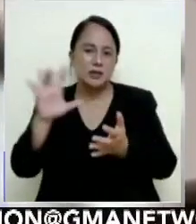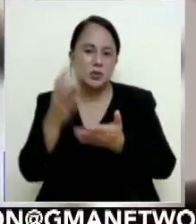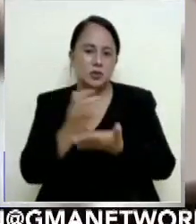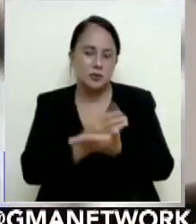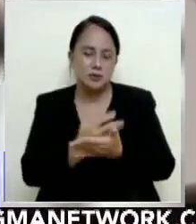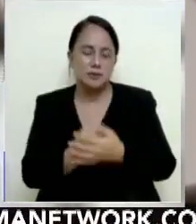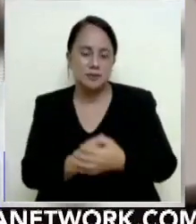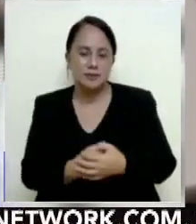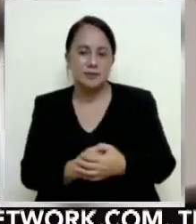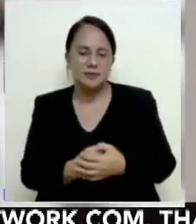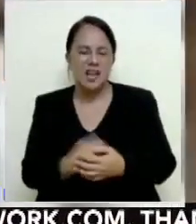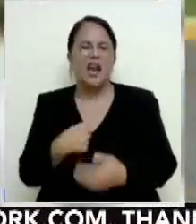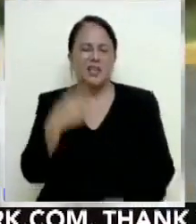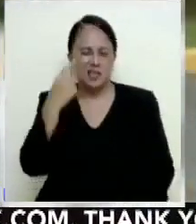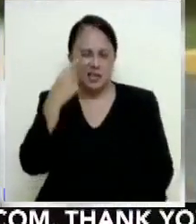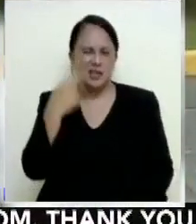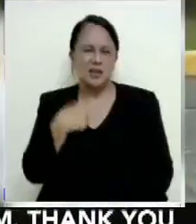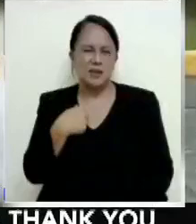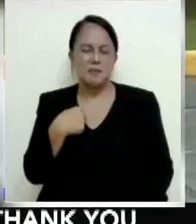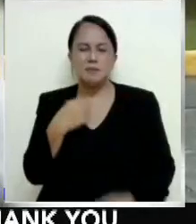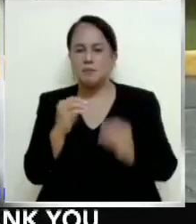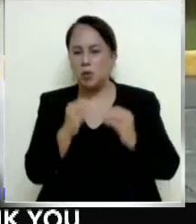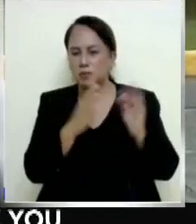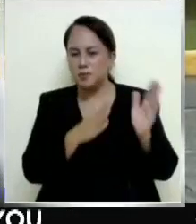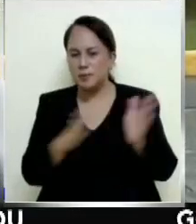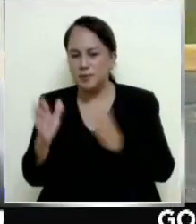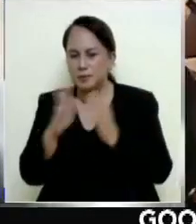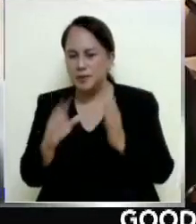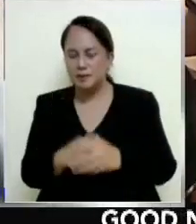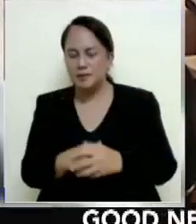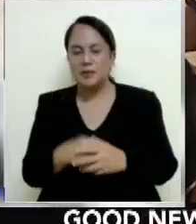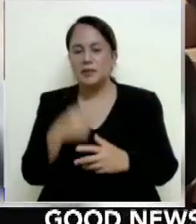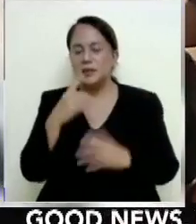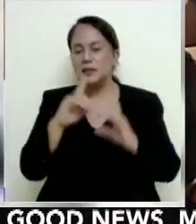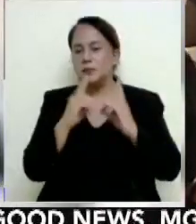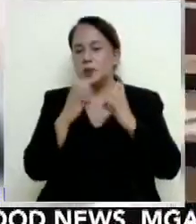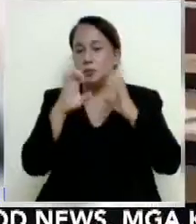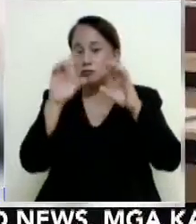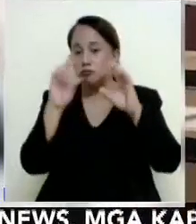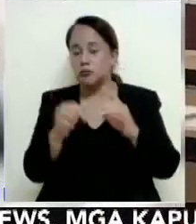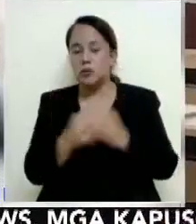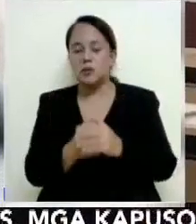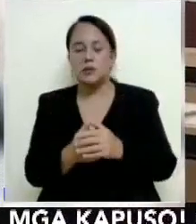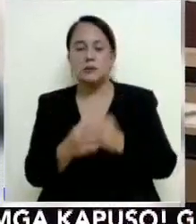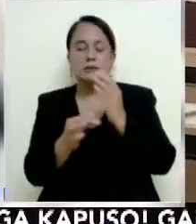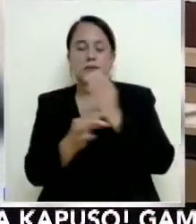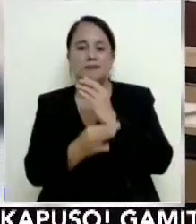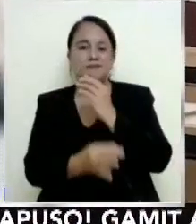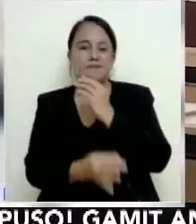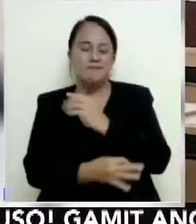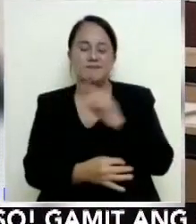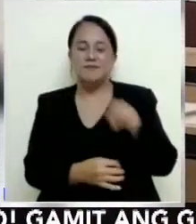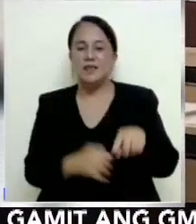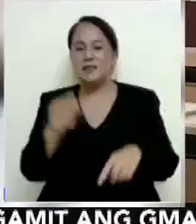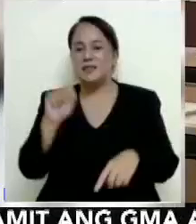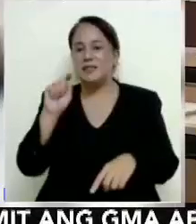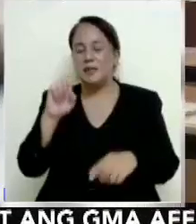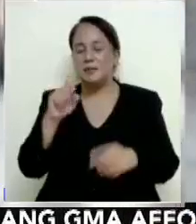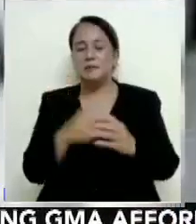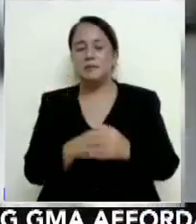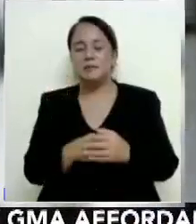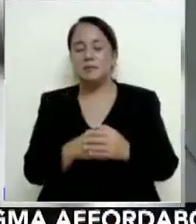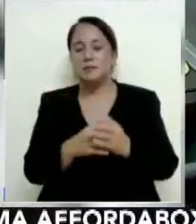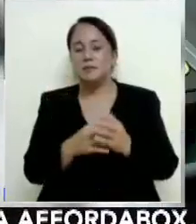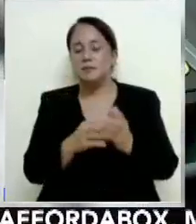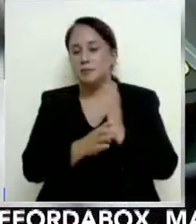I became more prepared. Ayon sa Department of Education, pundasyon ng STEM strand para sa mga gustong kumuha ng kurso na may kaugnayan